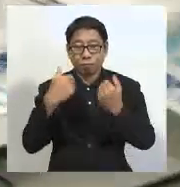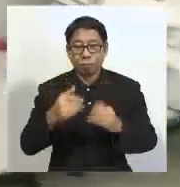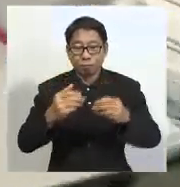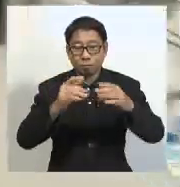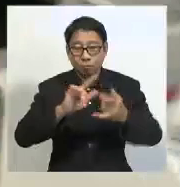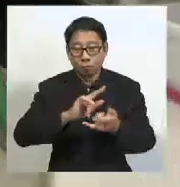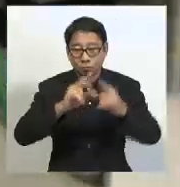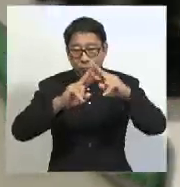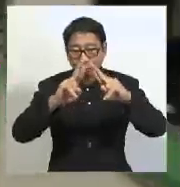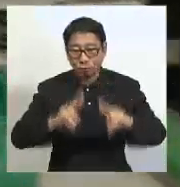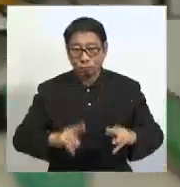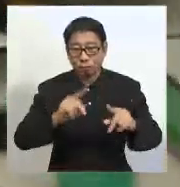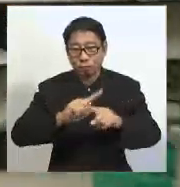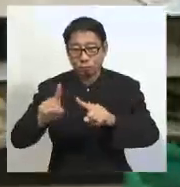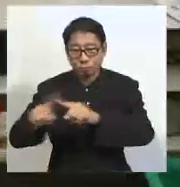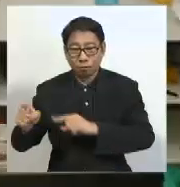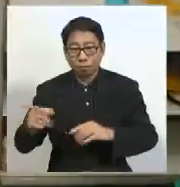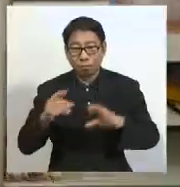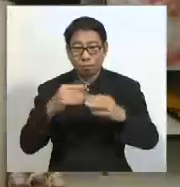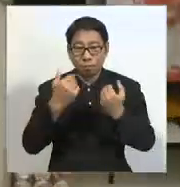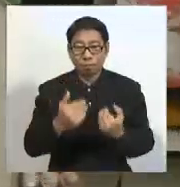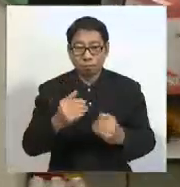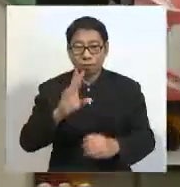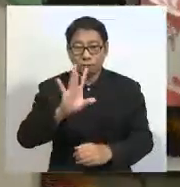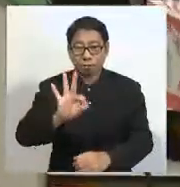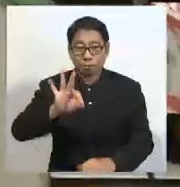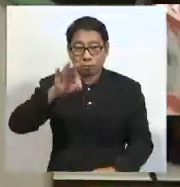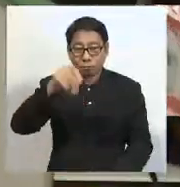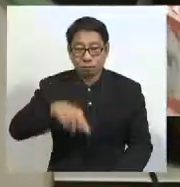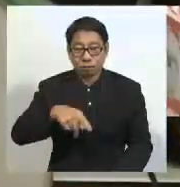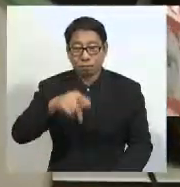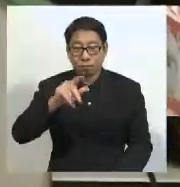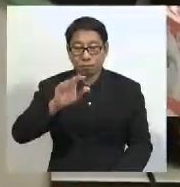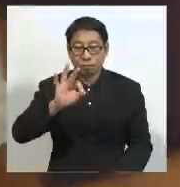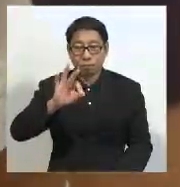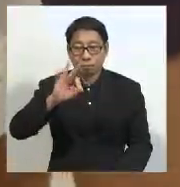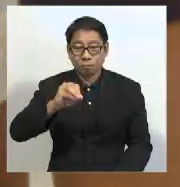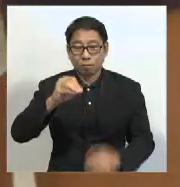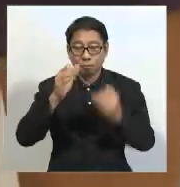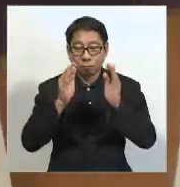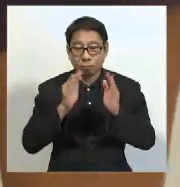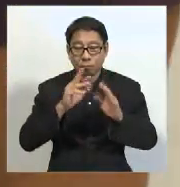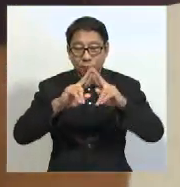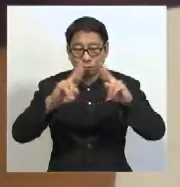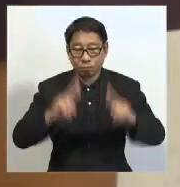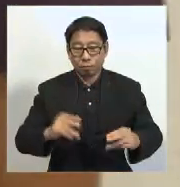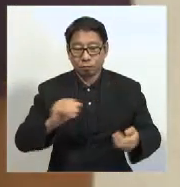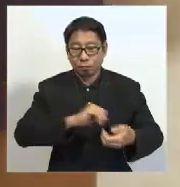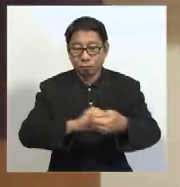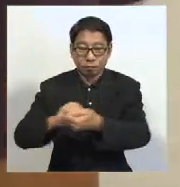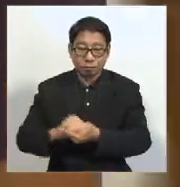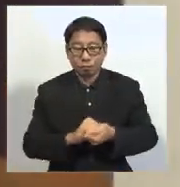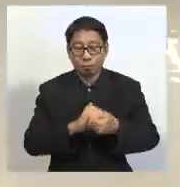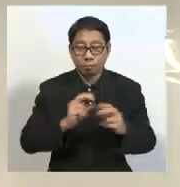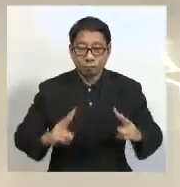าซูเปอร์มาร์เก็ตและร้านสะดวกซื้อรายใหญ่กว่า90รายที่มีการทำข้อตกลงร่วมกับกระทรวงทรัพยาก